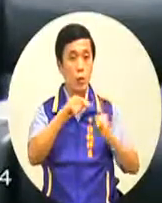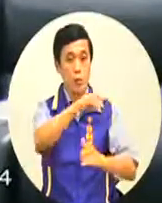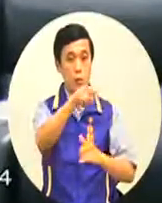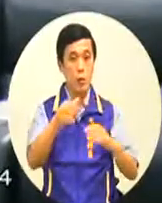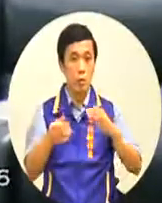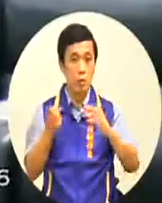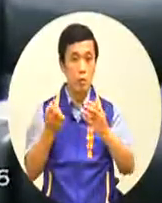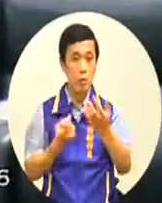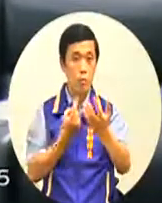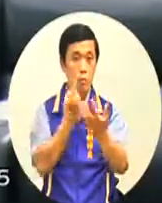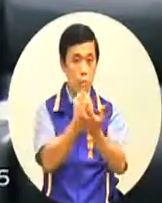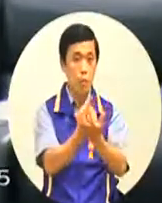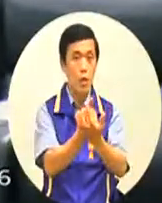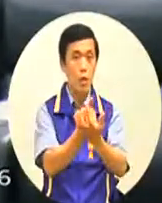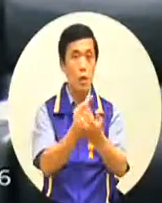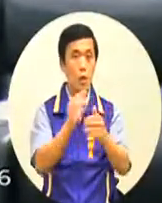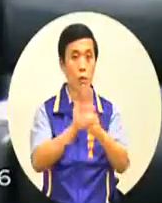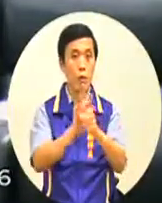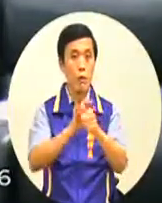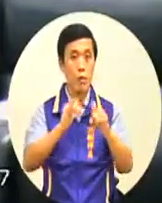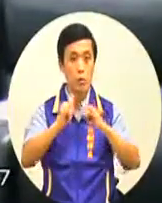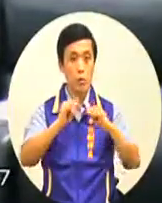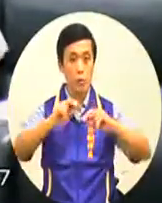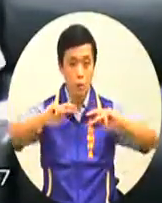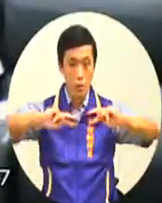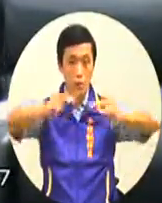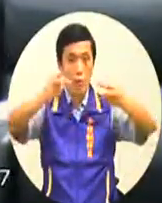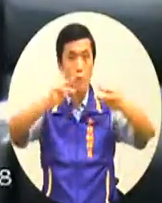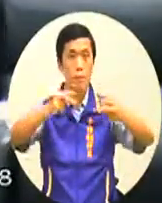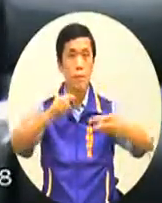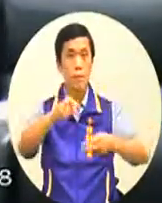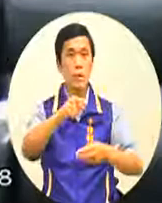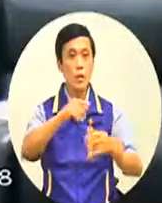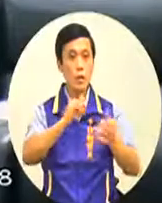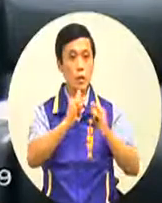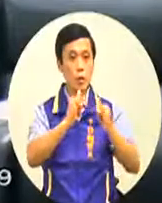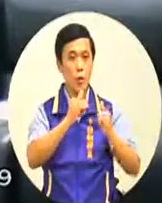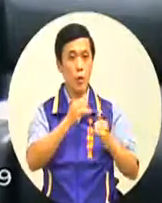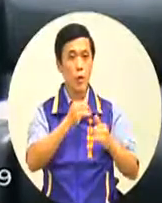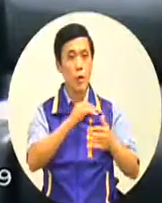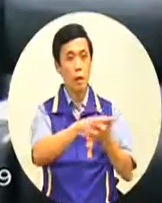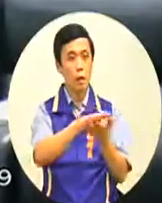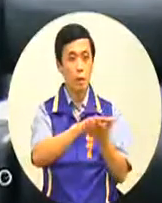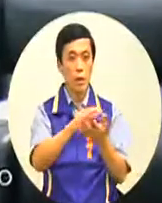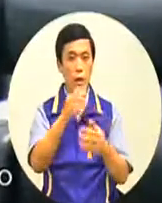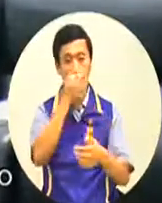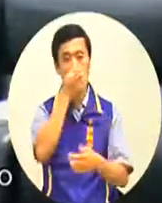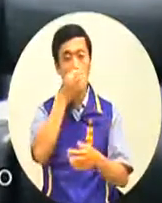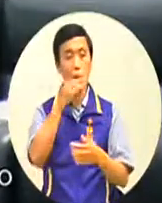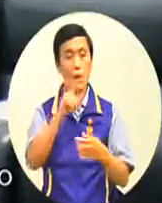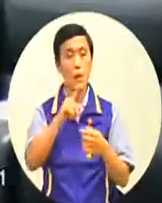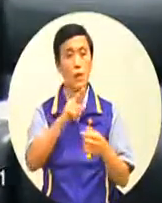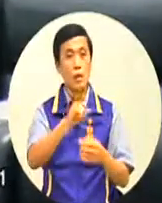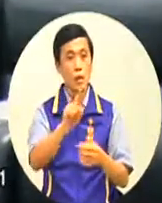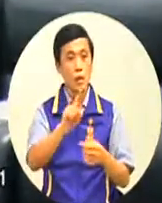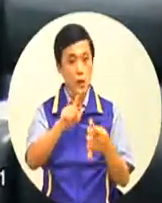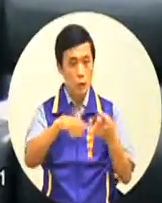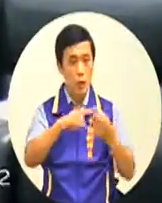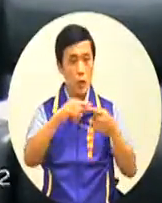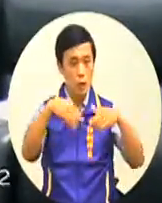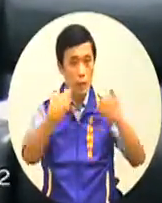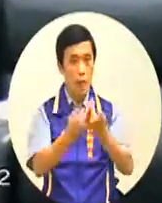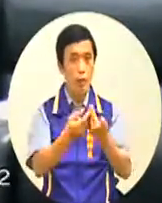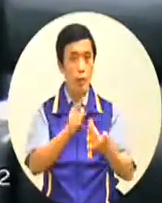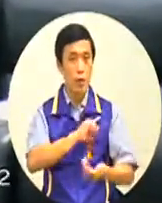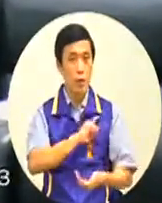会有一点改变。当我们去哦，说啊，社会很乱啊，很闷啊，什么都不做，反而应该回过来，每一个人把自己应